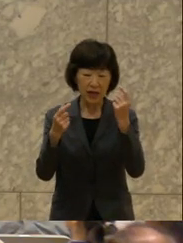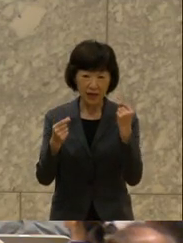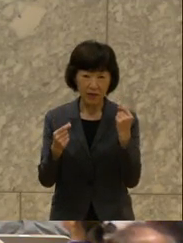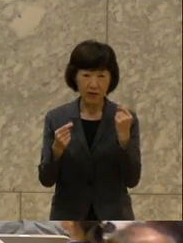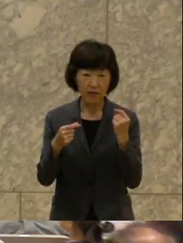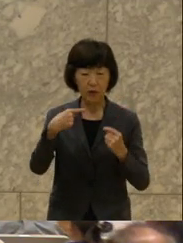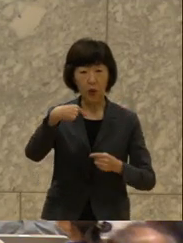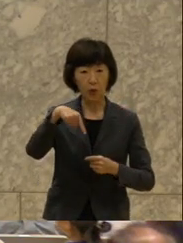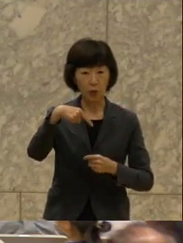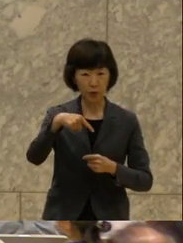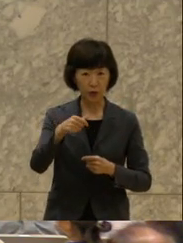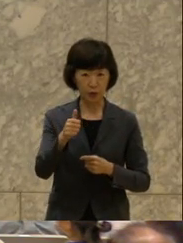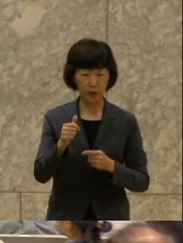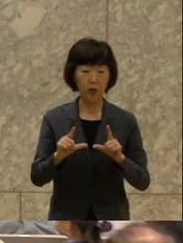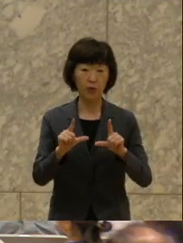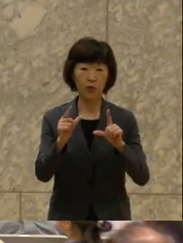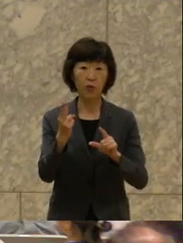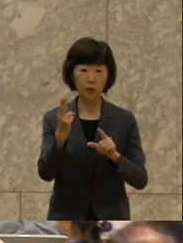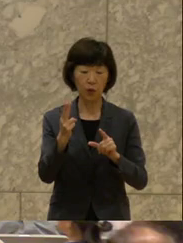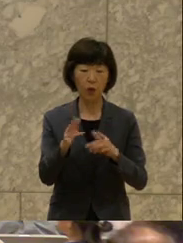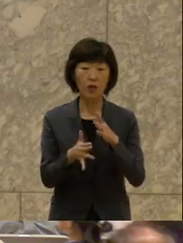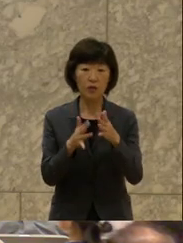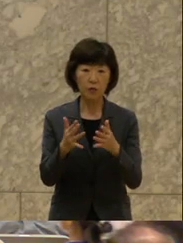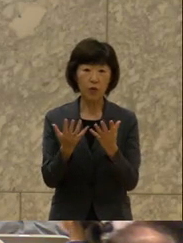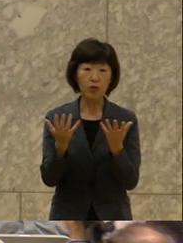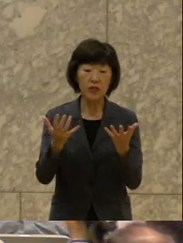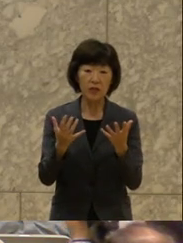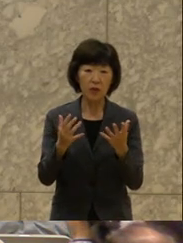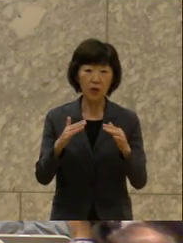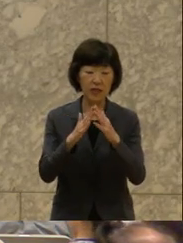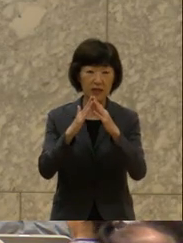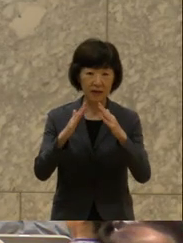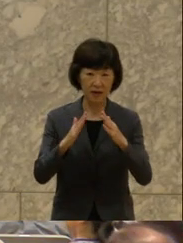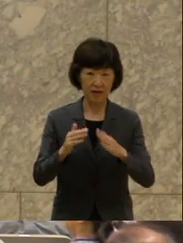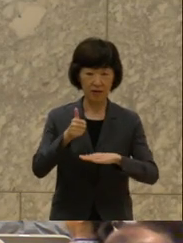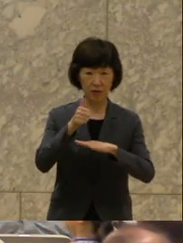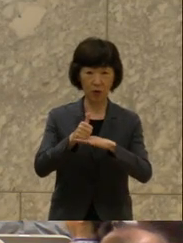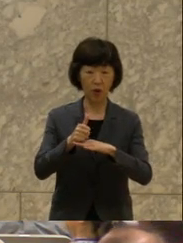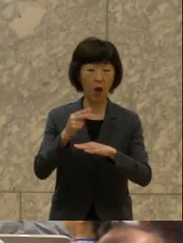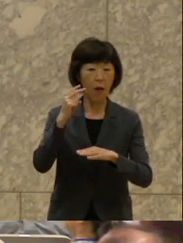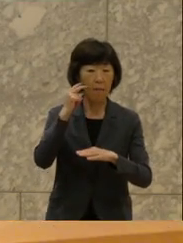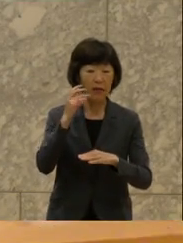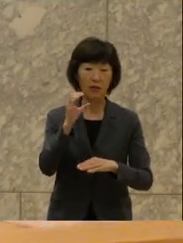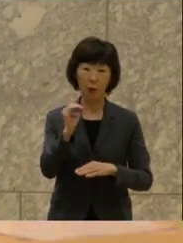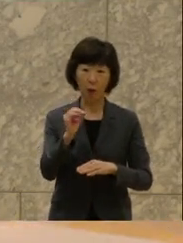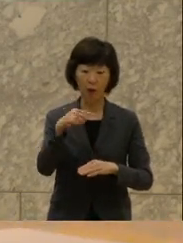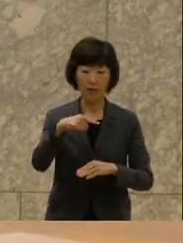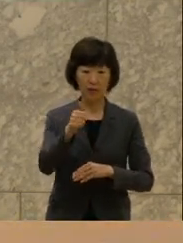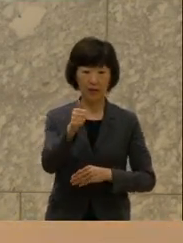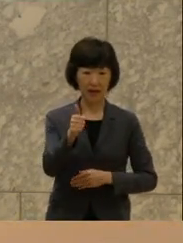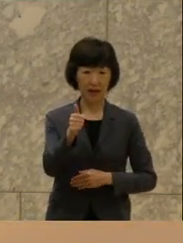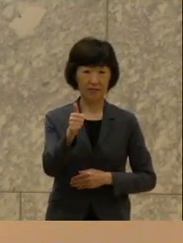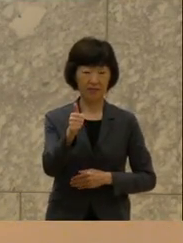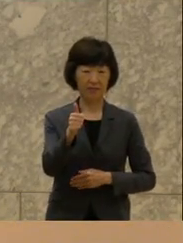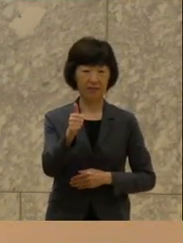教授東京都スポーツ振興審議会会長の松尾哲也先生